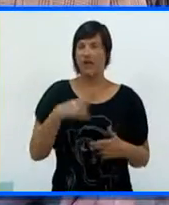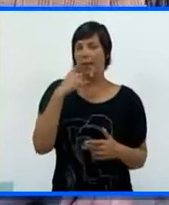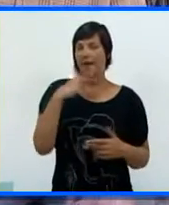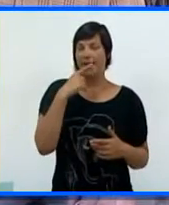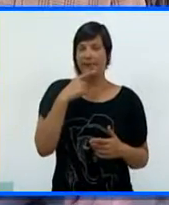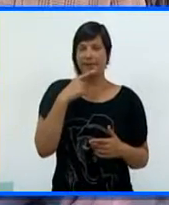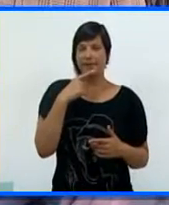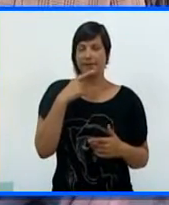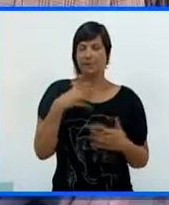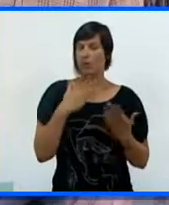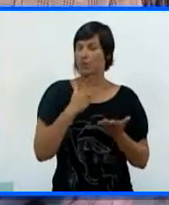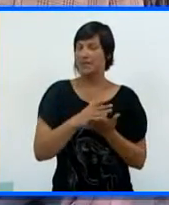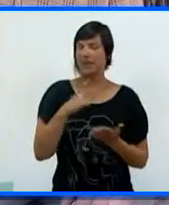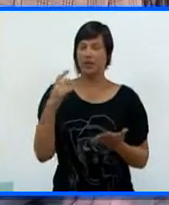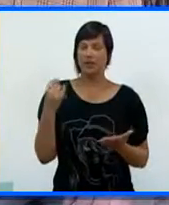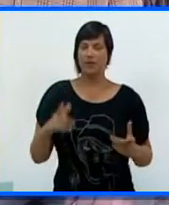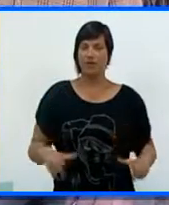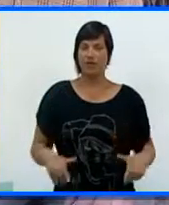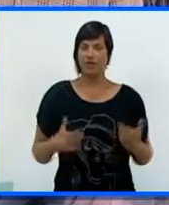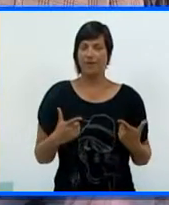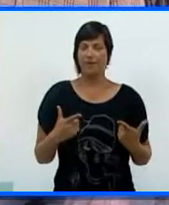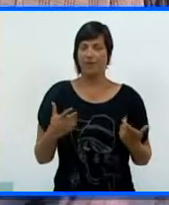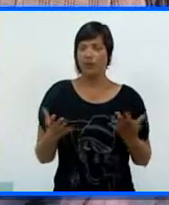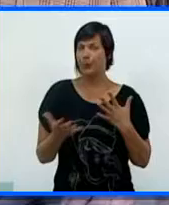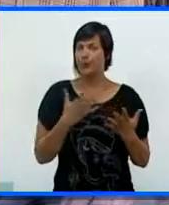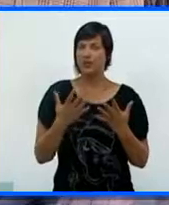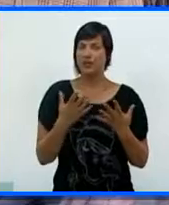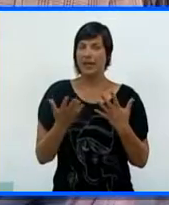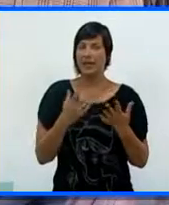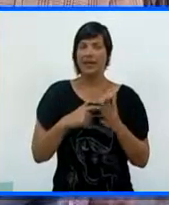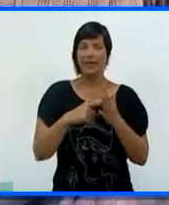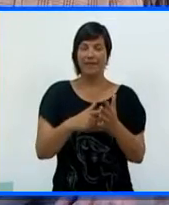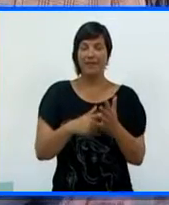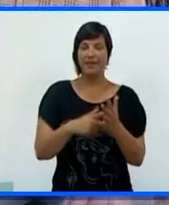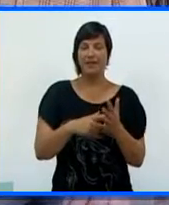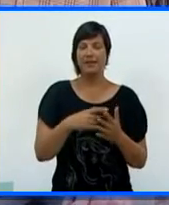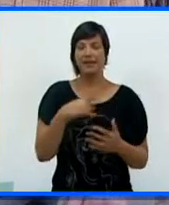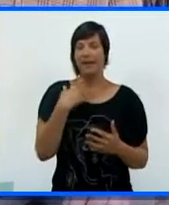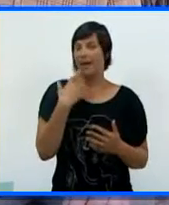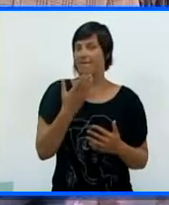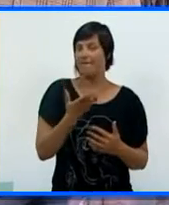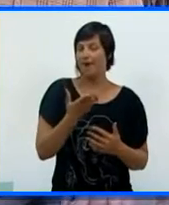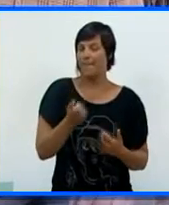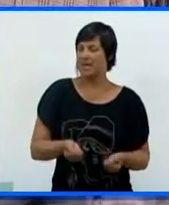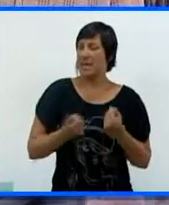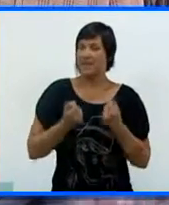recimo u svakodnevnom životu, u funkcioniranju, gdje vi vidite da je vama